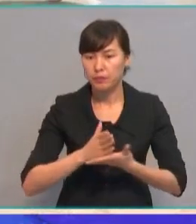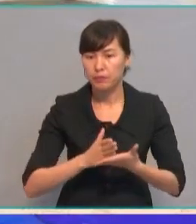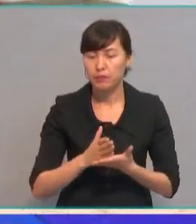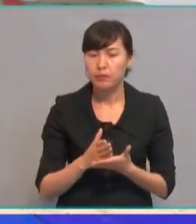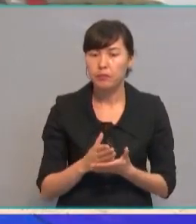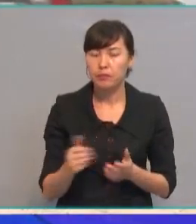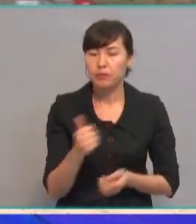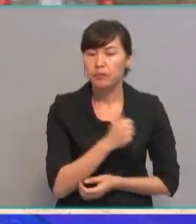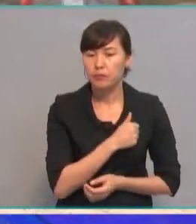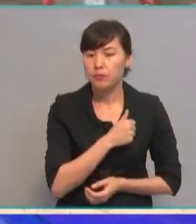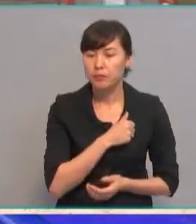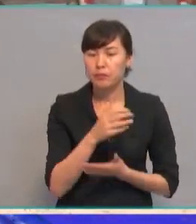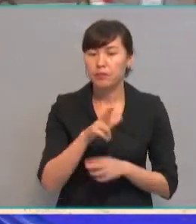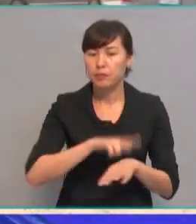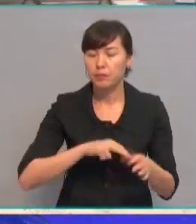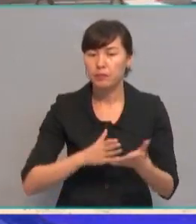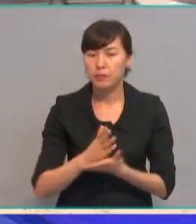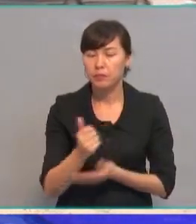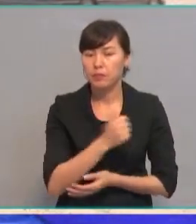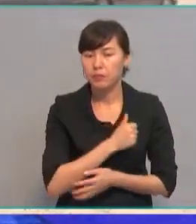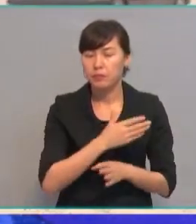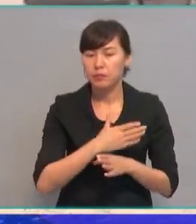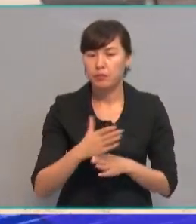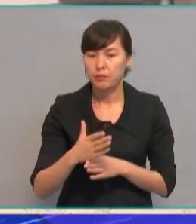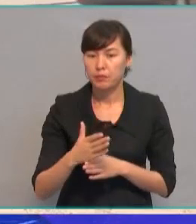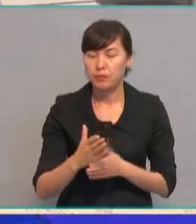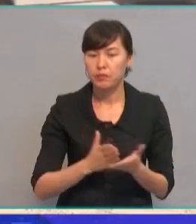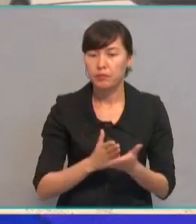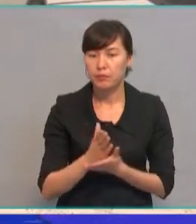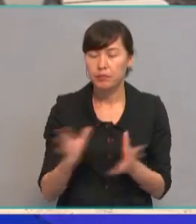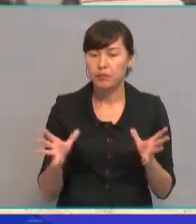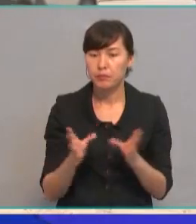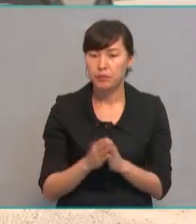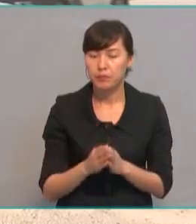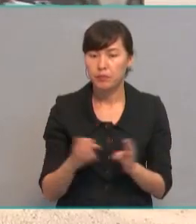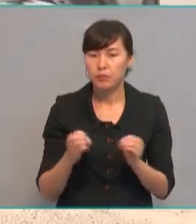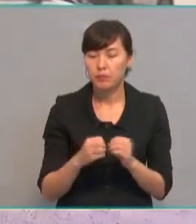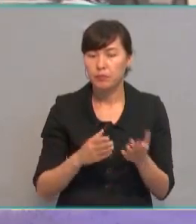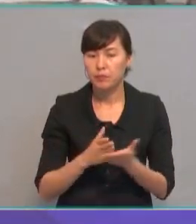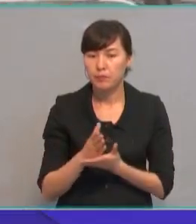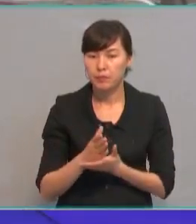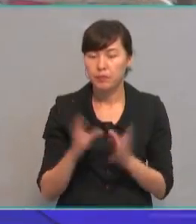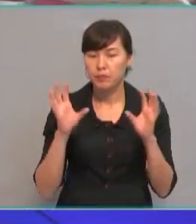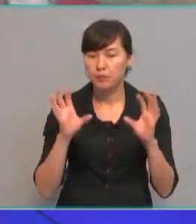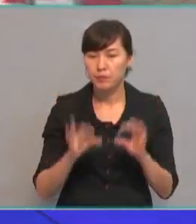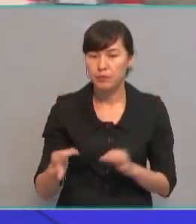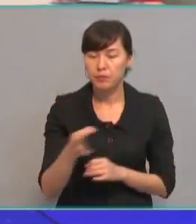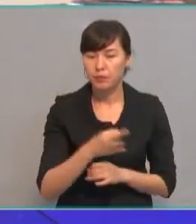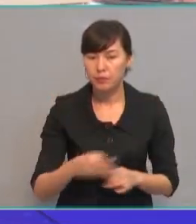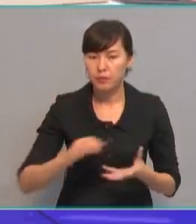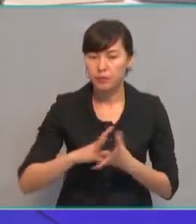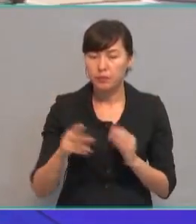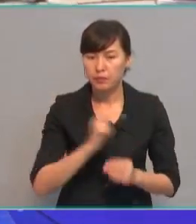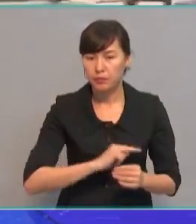қызметкерлері, әскери полиция қызметкерлері және әскери бөлім әскери қызметшілерімен 10 бағытта құқық қорғау